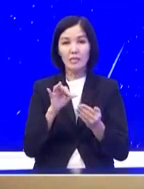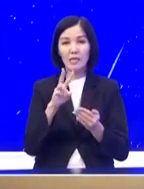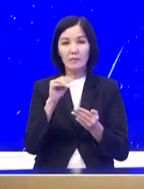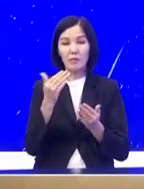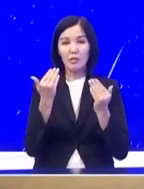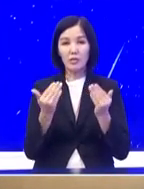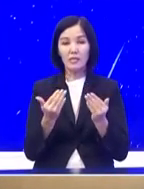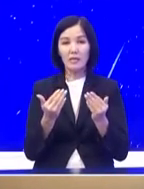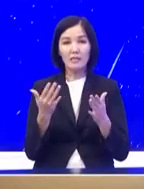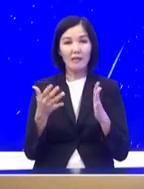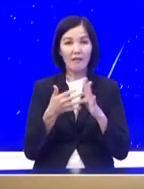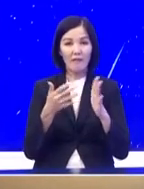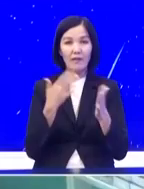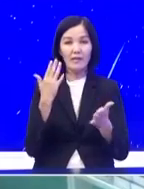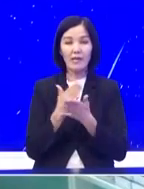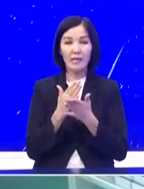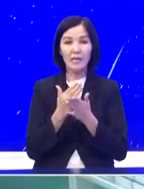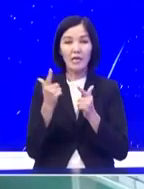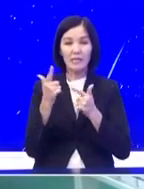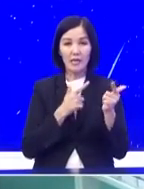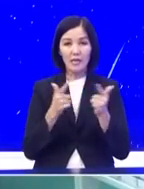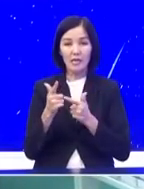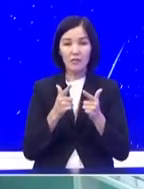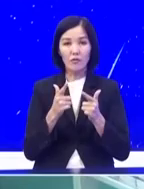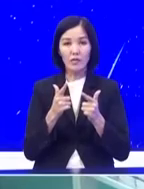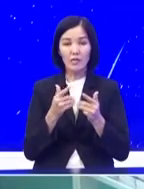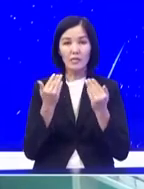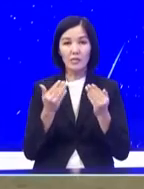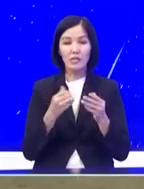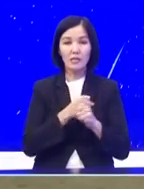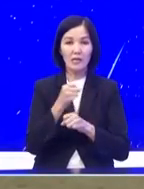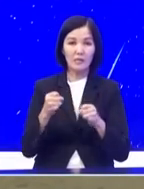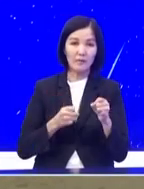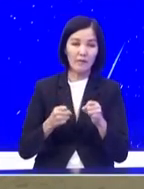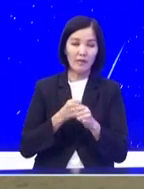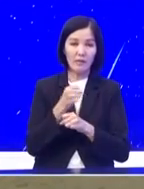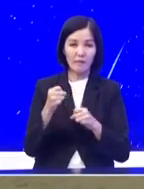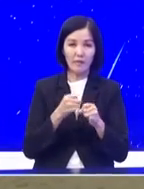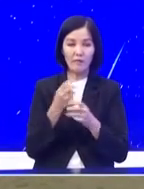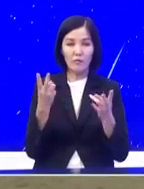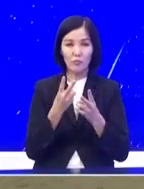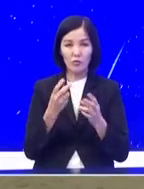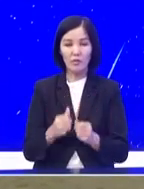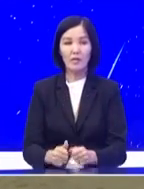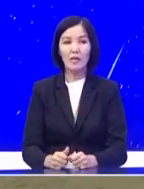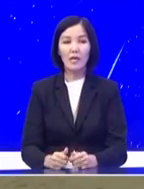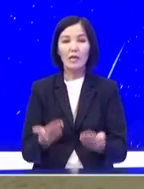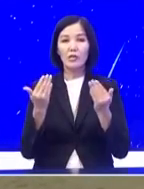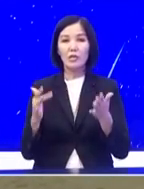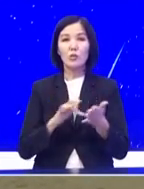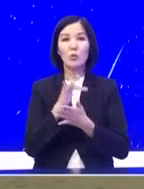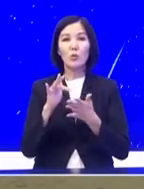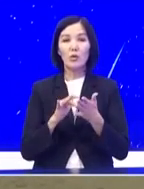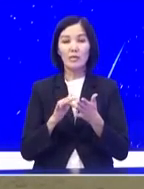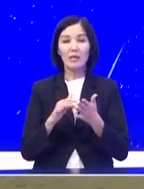держится до сих пор. На этот раз из-за периода заготовки и консервирования овощей на зиму. На данный момент у нас в городе ажиотаж уже спал.